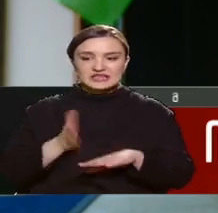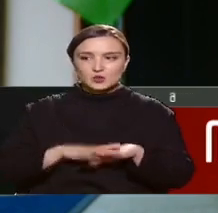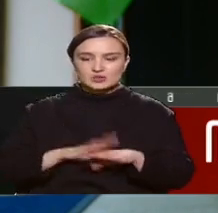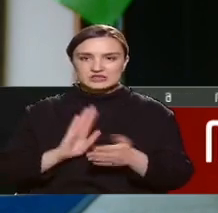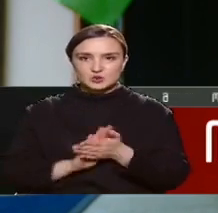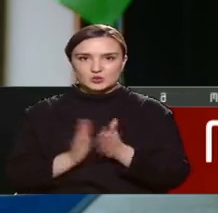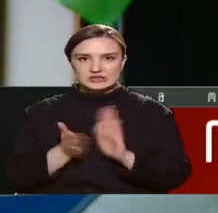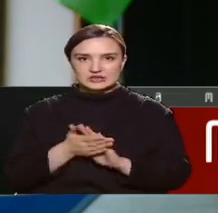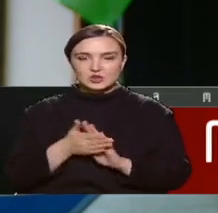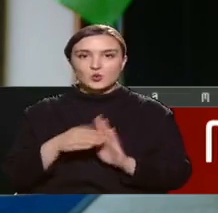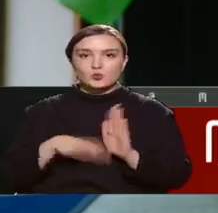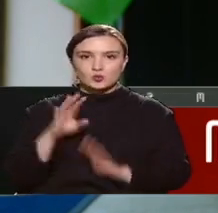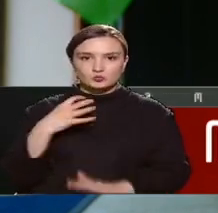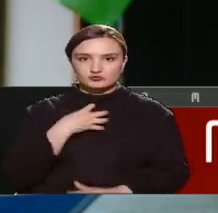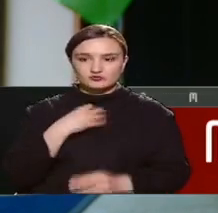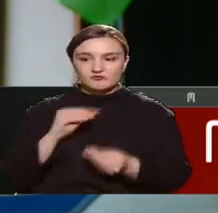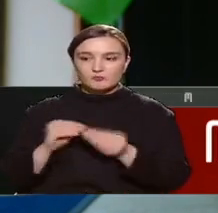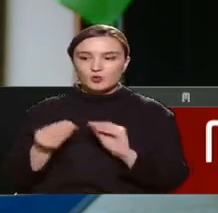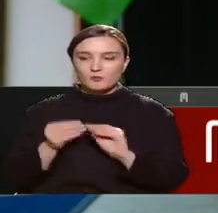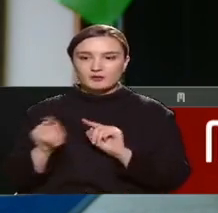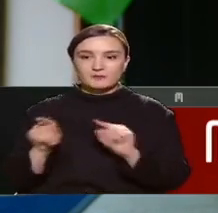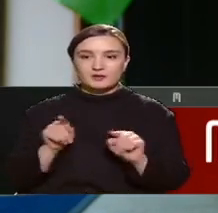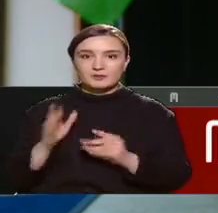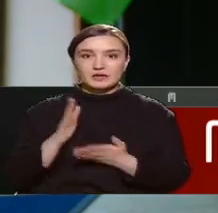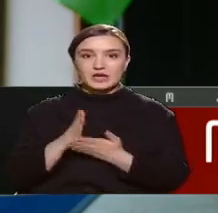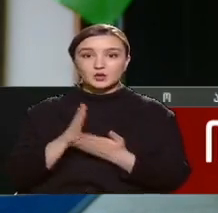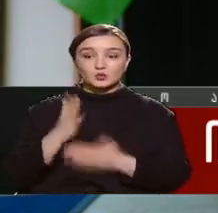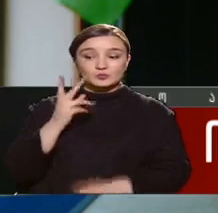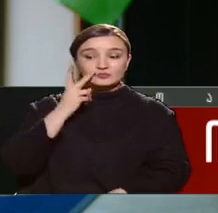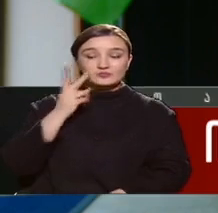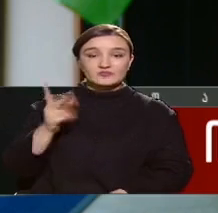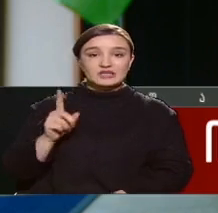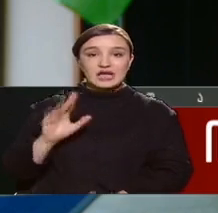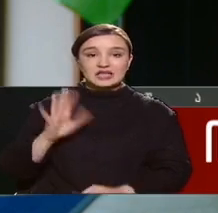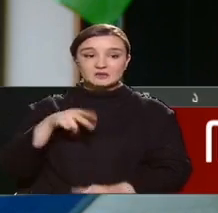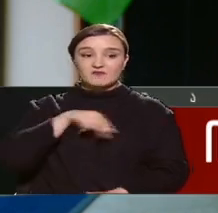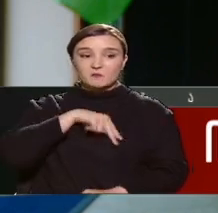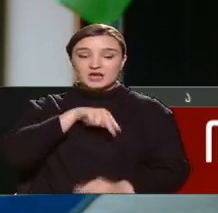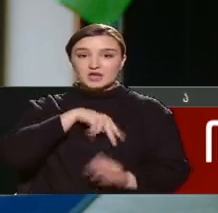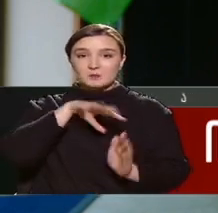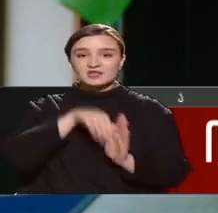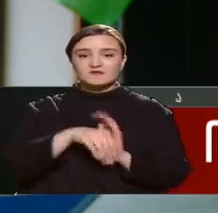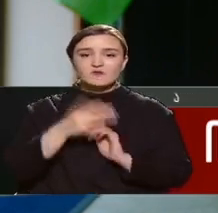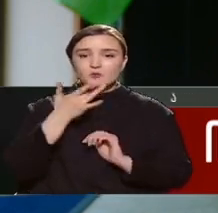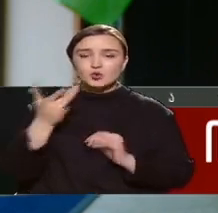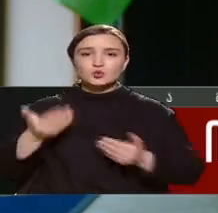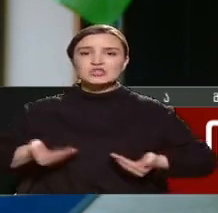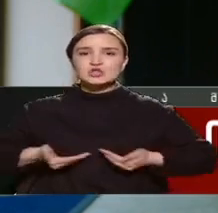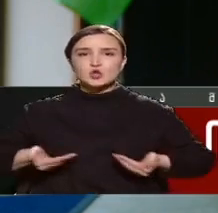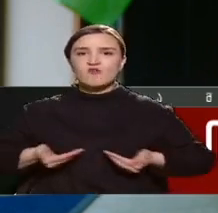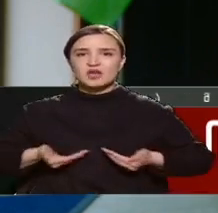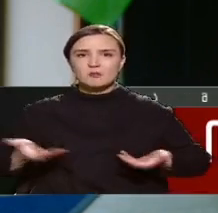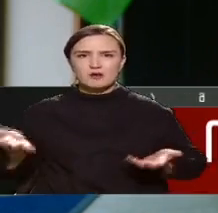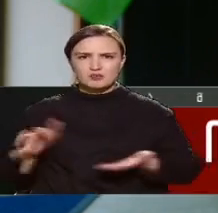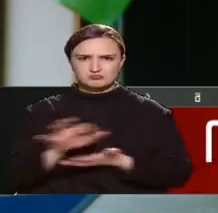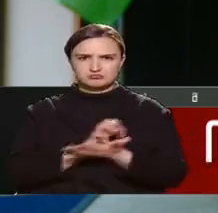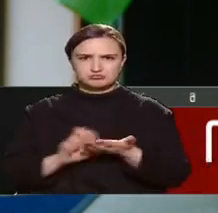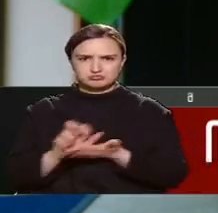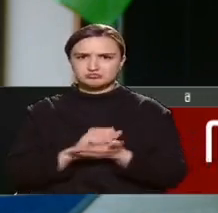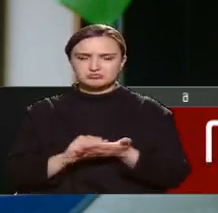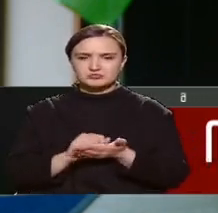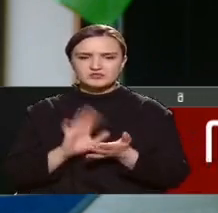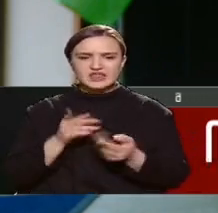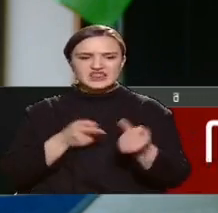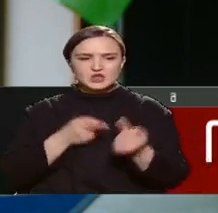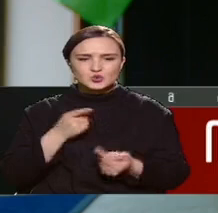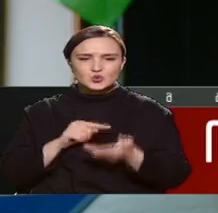iar ufam nici nu am probleme cu ce fost. Magram, tu da, cu debi trahte la parlament și pactul de politicul este horror, baris, moclul, iar are ne discuse rebi